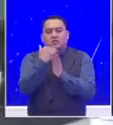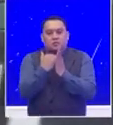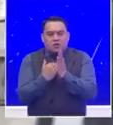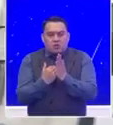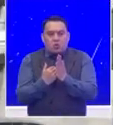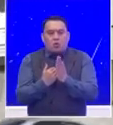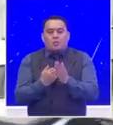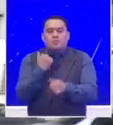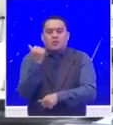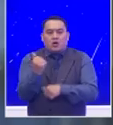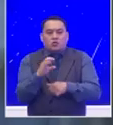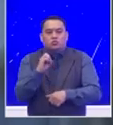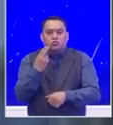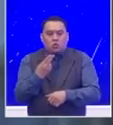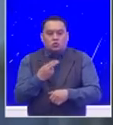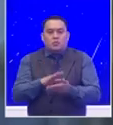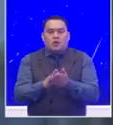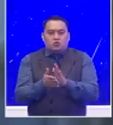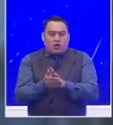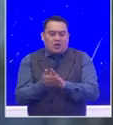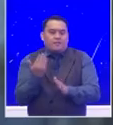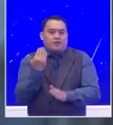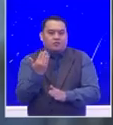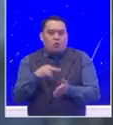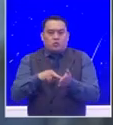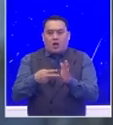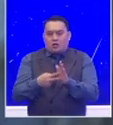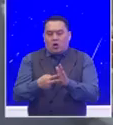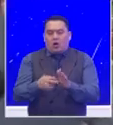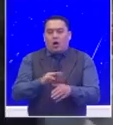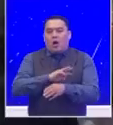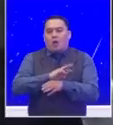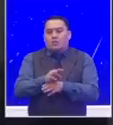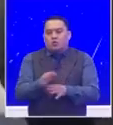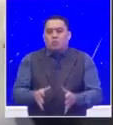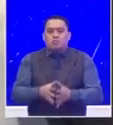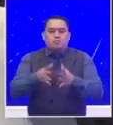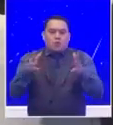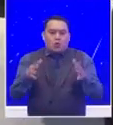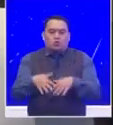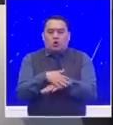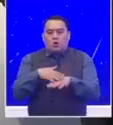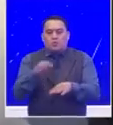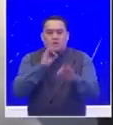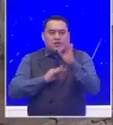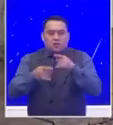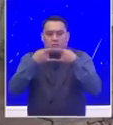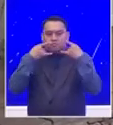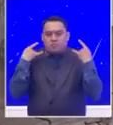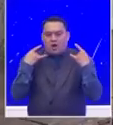с учетом материального и социального положения получателей. В планах у волонтеров обеспечить как можно больше населения медицинскими